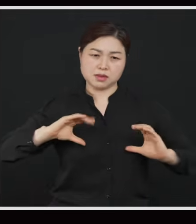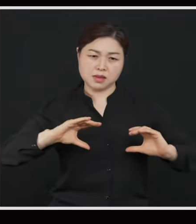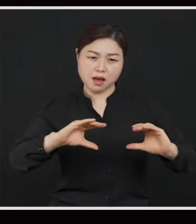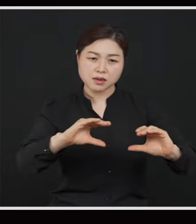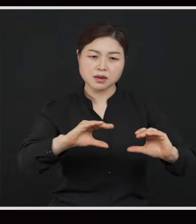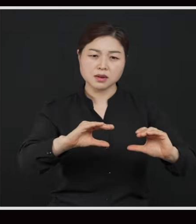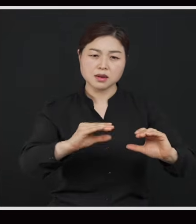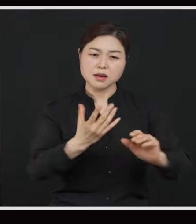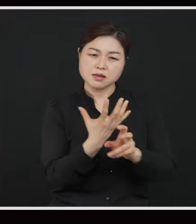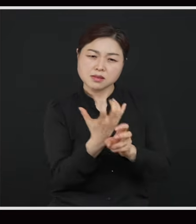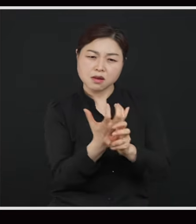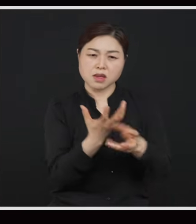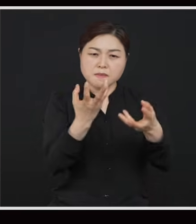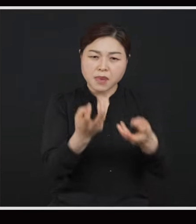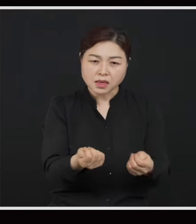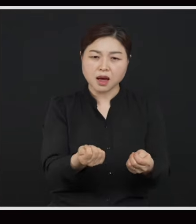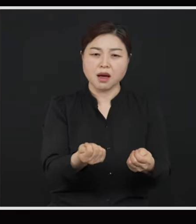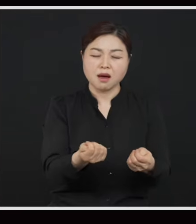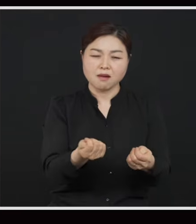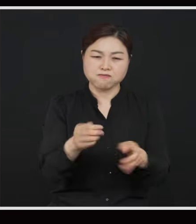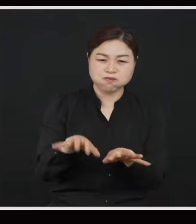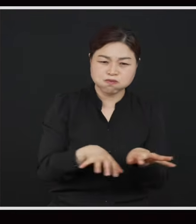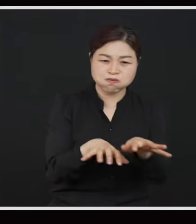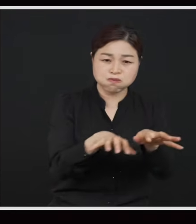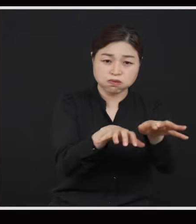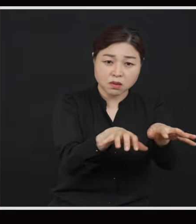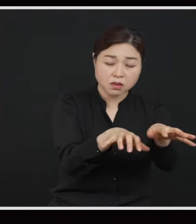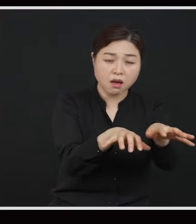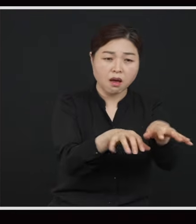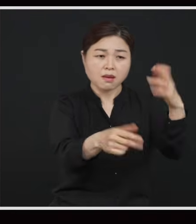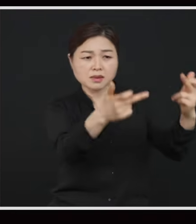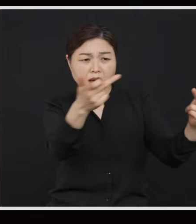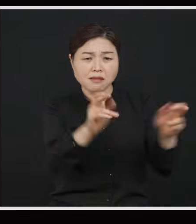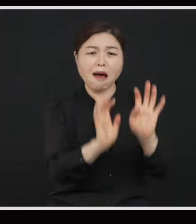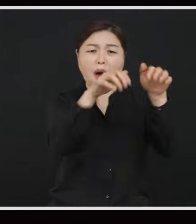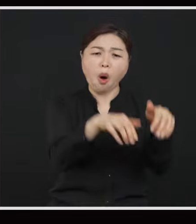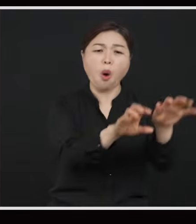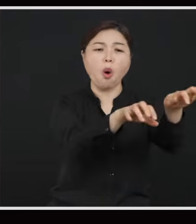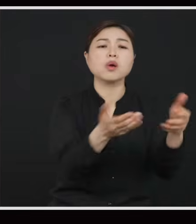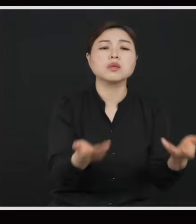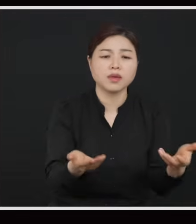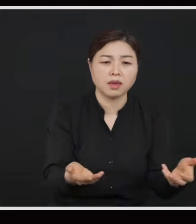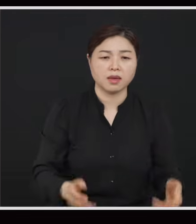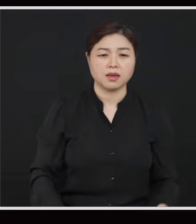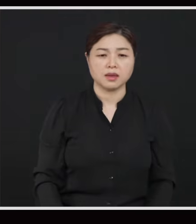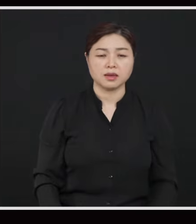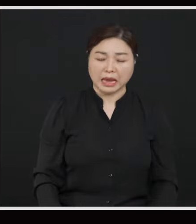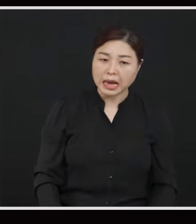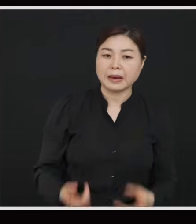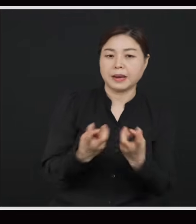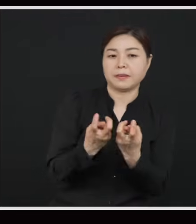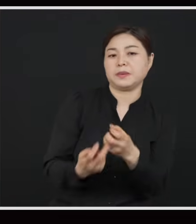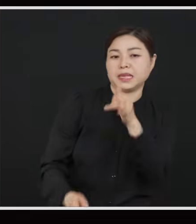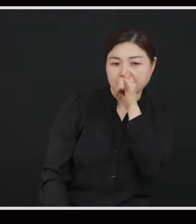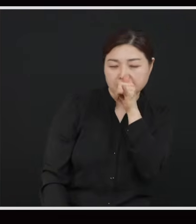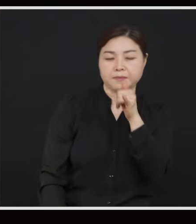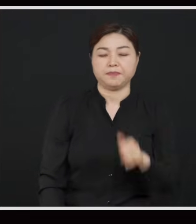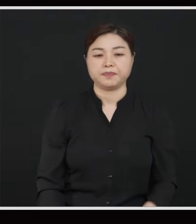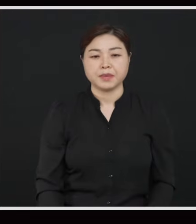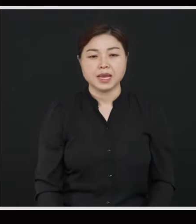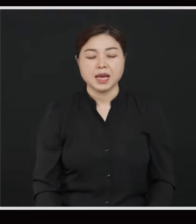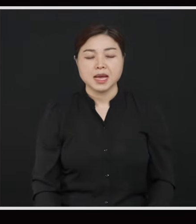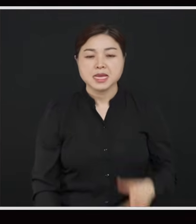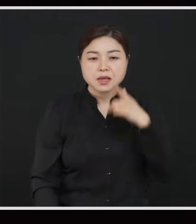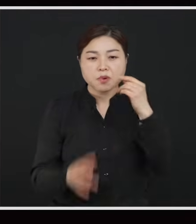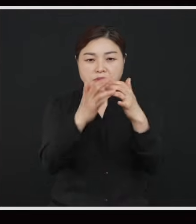이런 거를 많이 운용해서 하는데 개마고원에 그걸 어떻게 가? 그랬더니 있습니다.